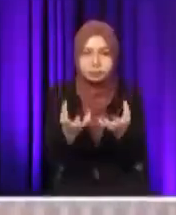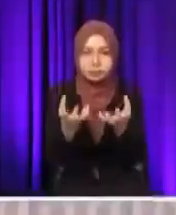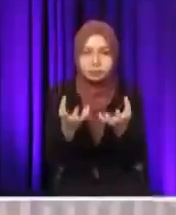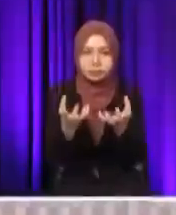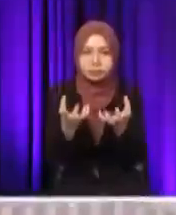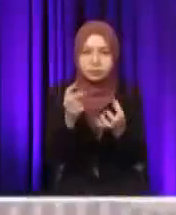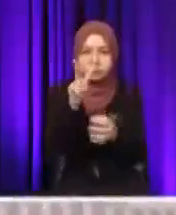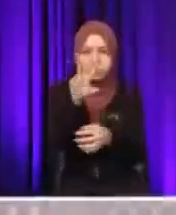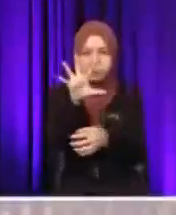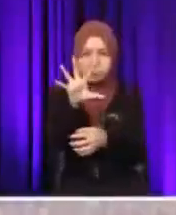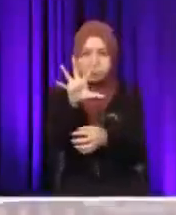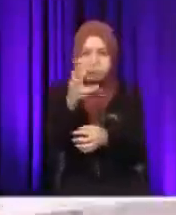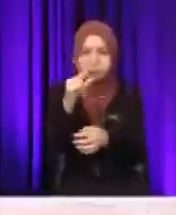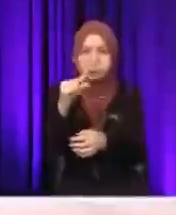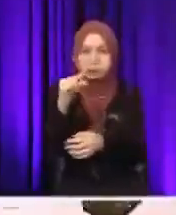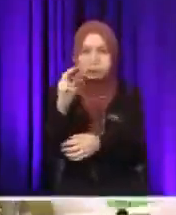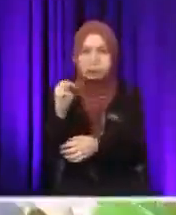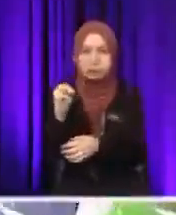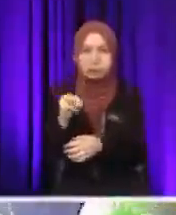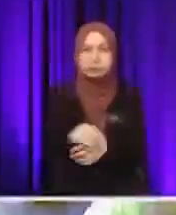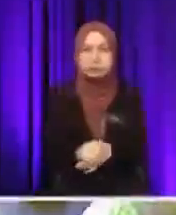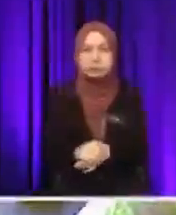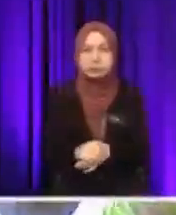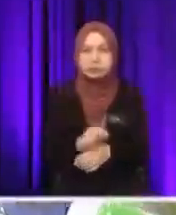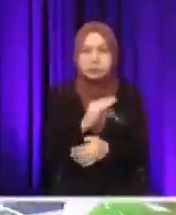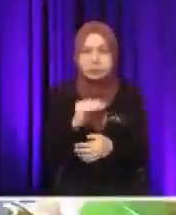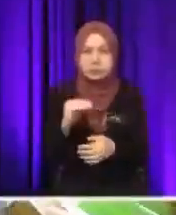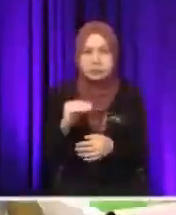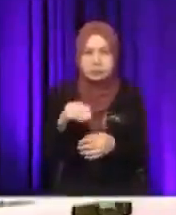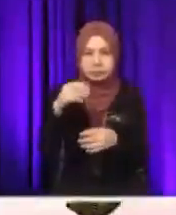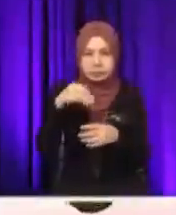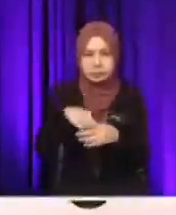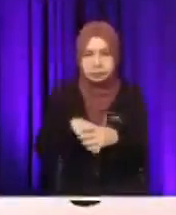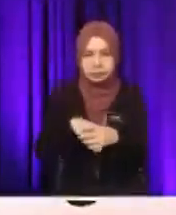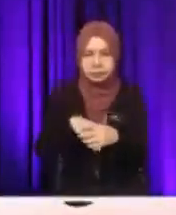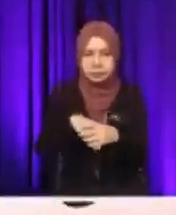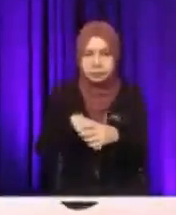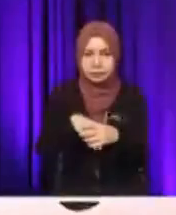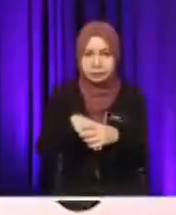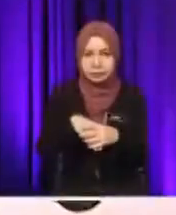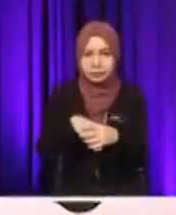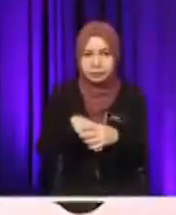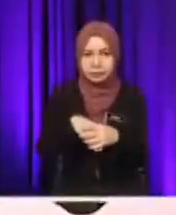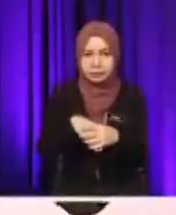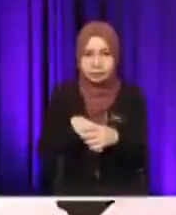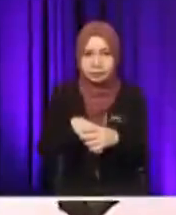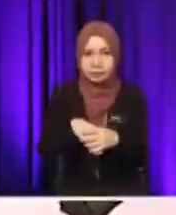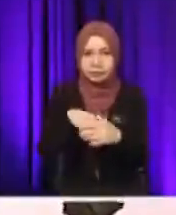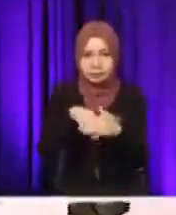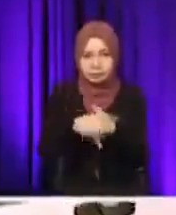So yang seterusnya kita masukkan dalam kelalang kuning. Masukkan. Tapi